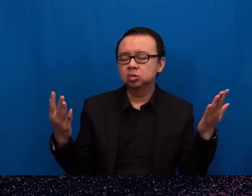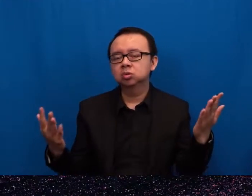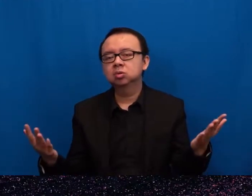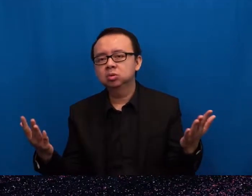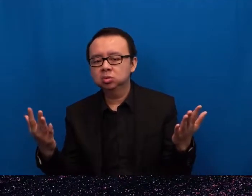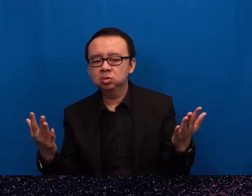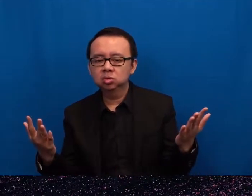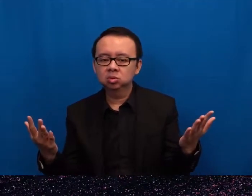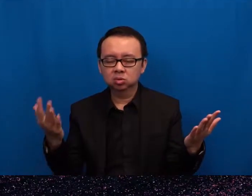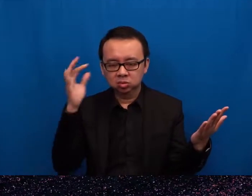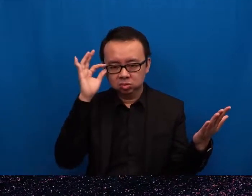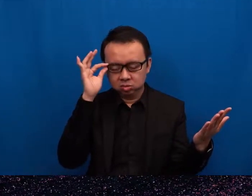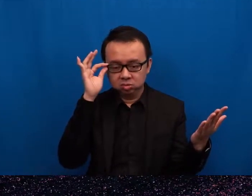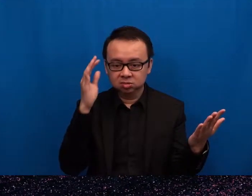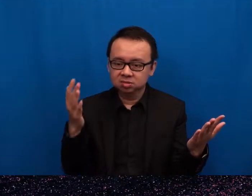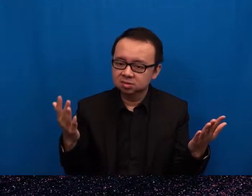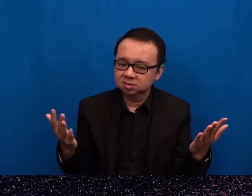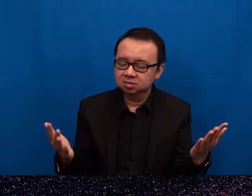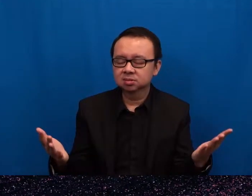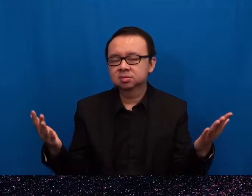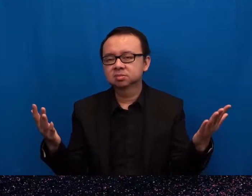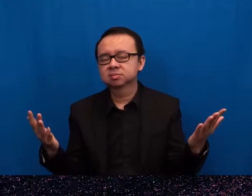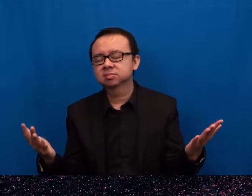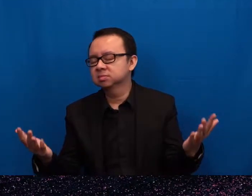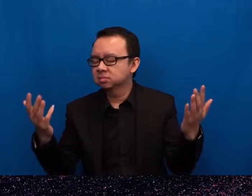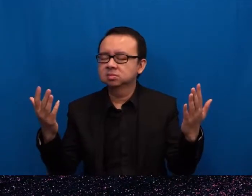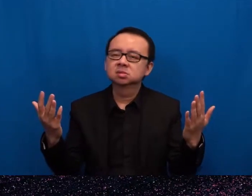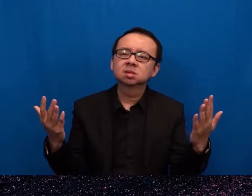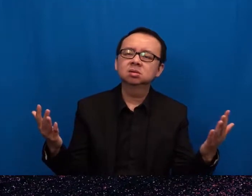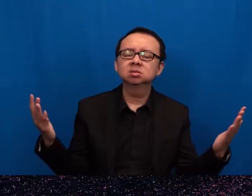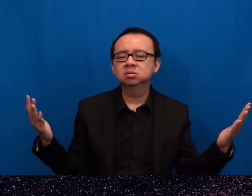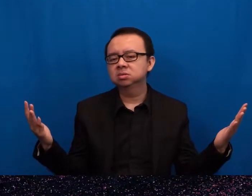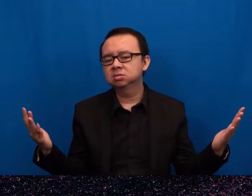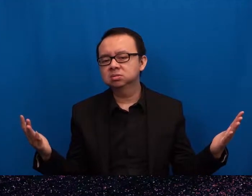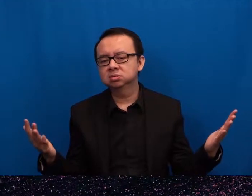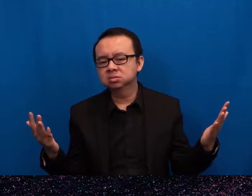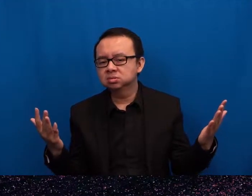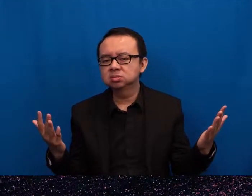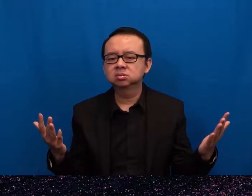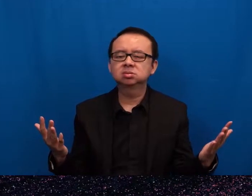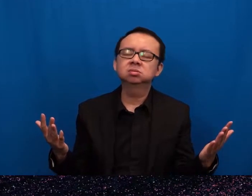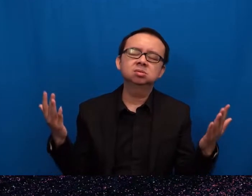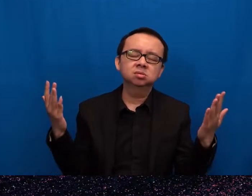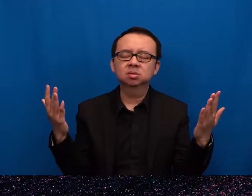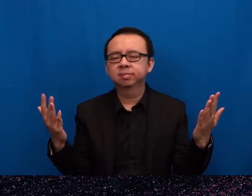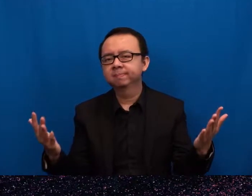sande inamaya ranana inamaya sanda